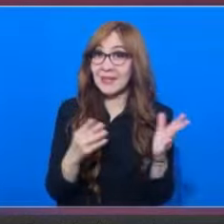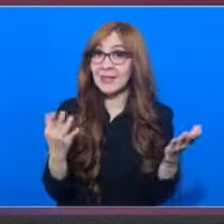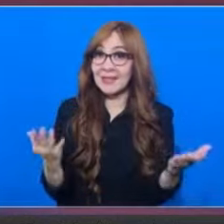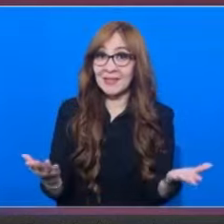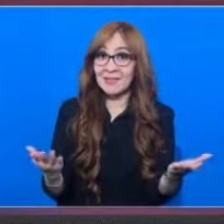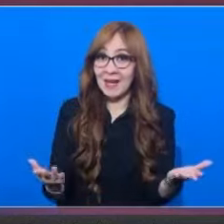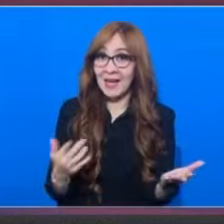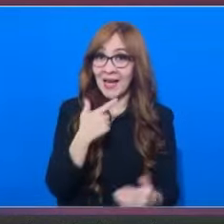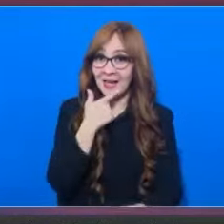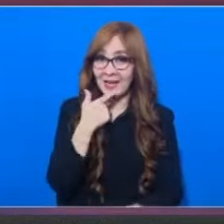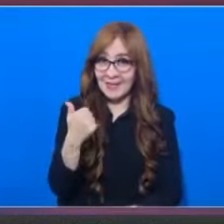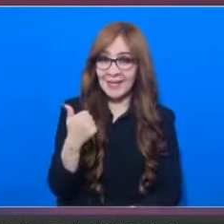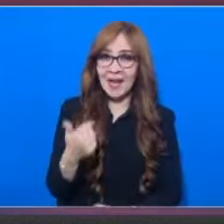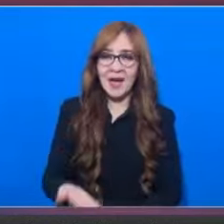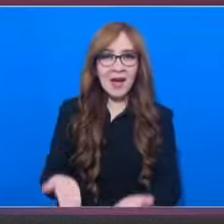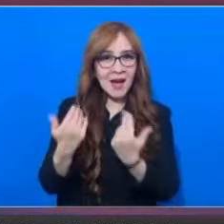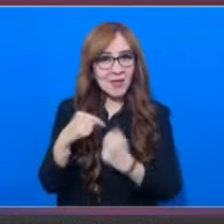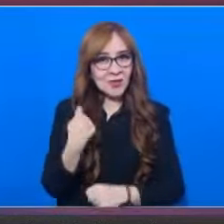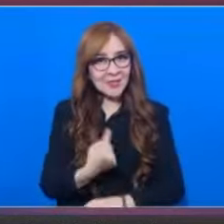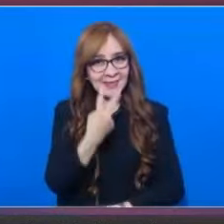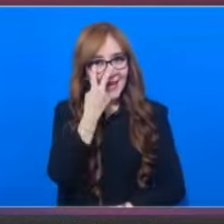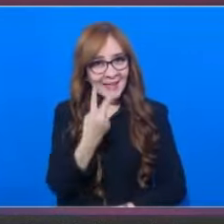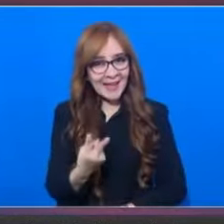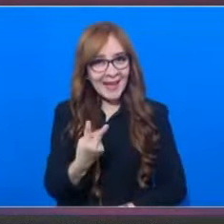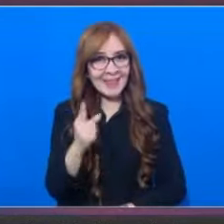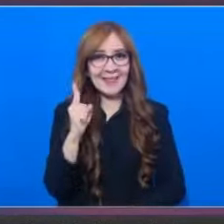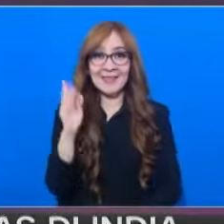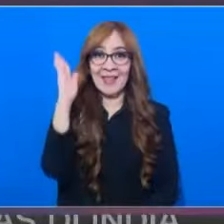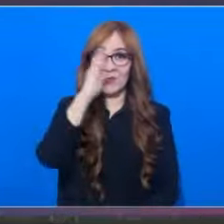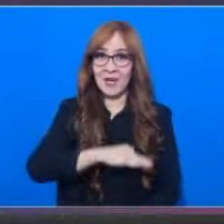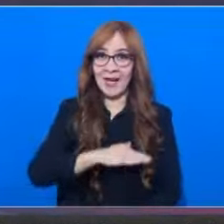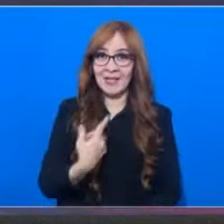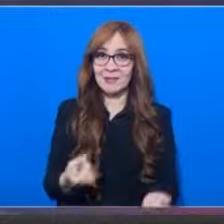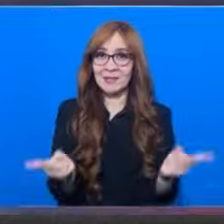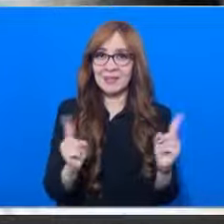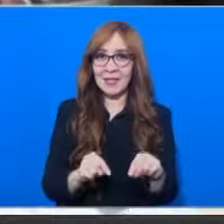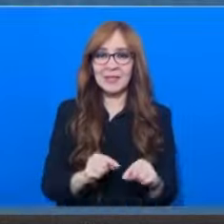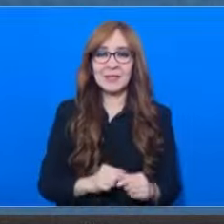Rusma Rusmana mengajak Anda melihat proses pembuatannya dalam sehari menjadi.